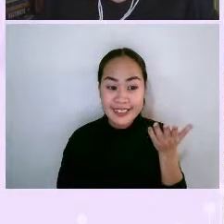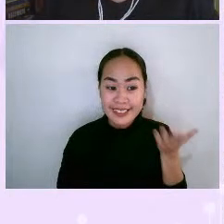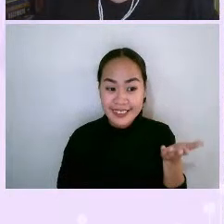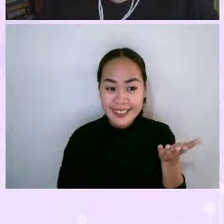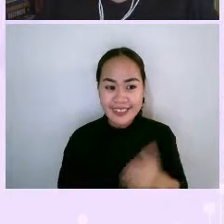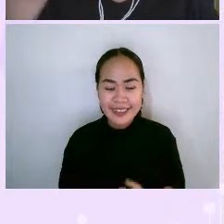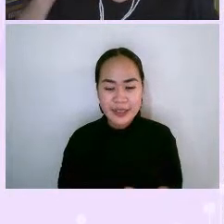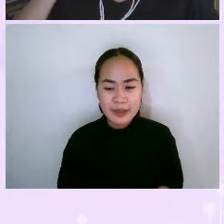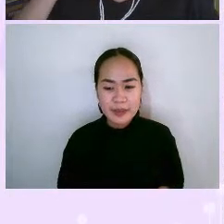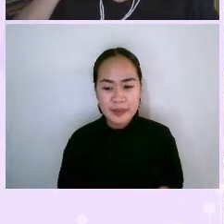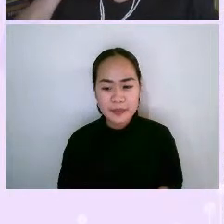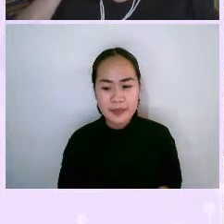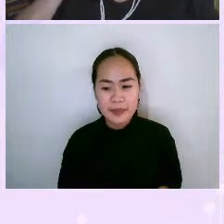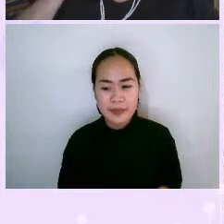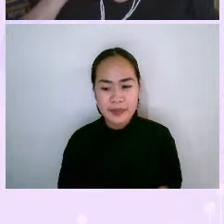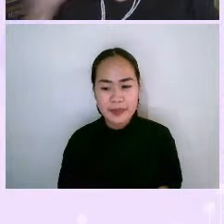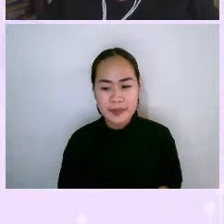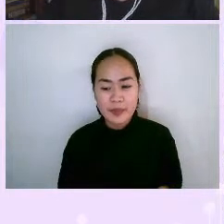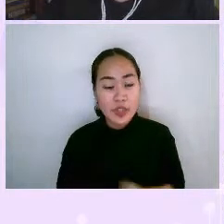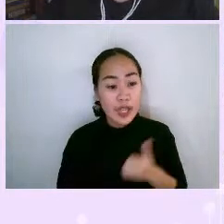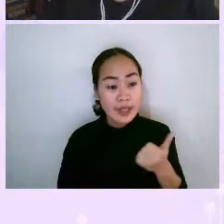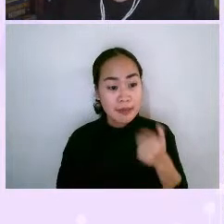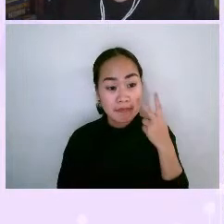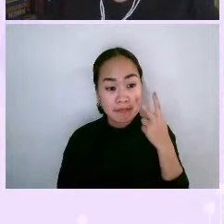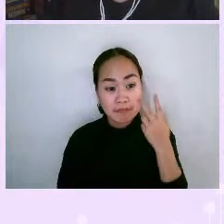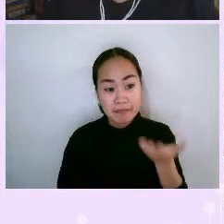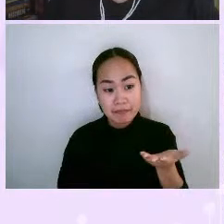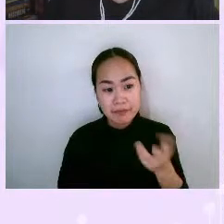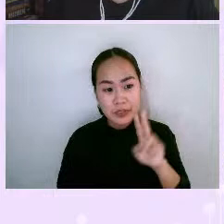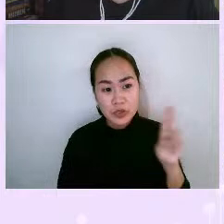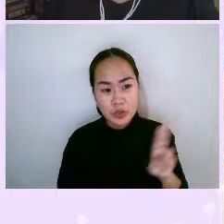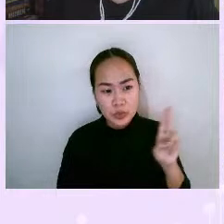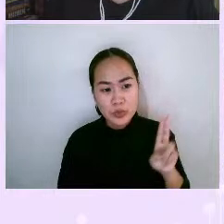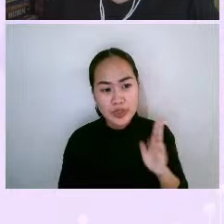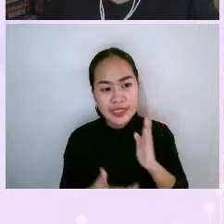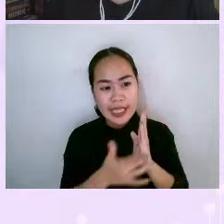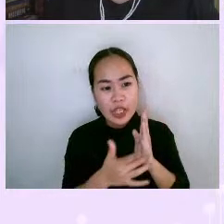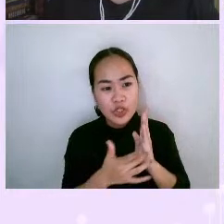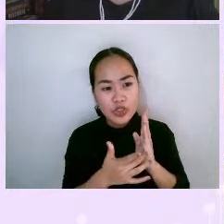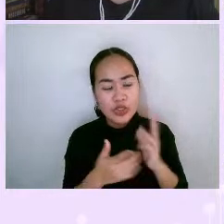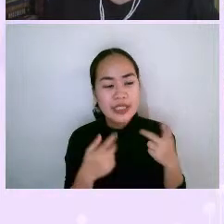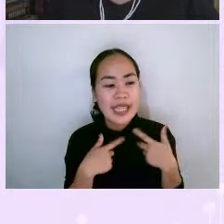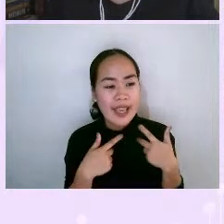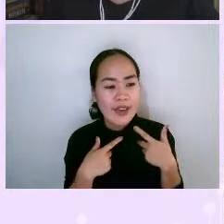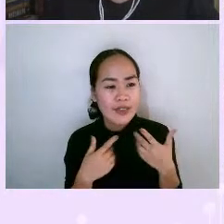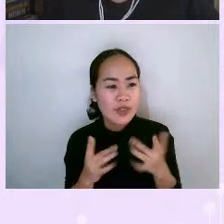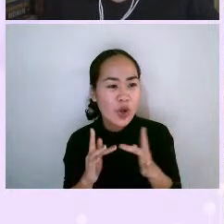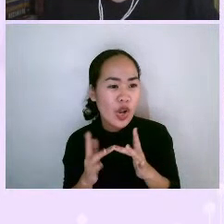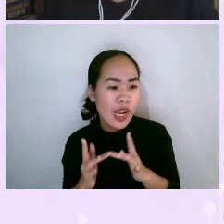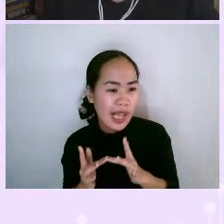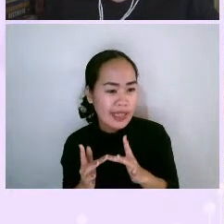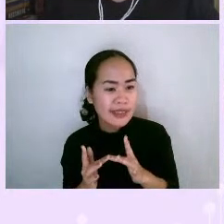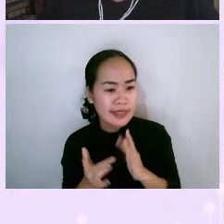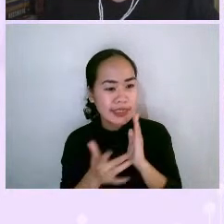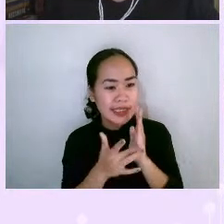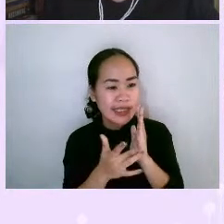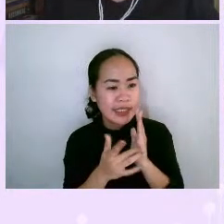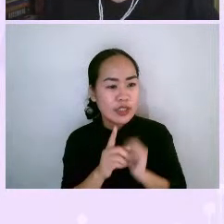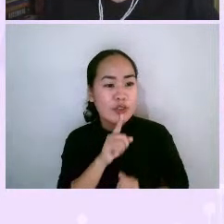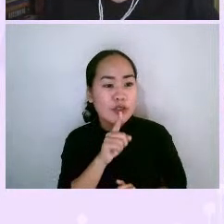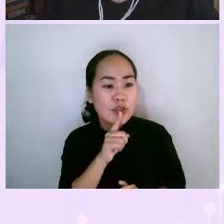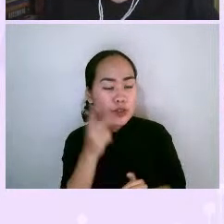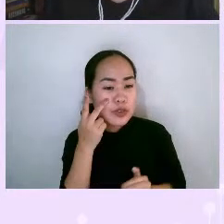ginagamitan ng ating technology, mga digital technology